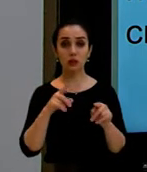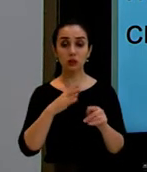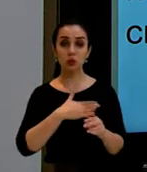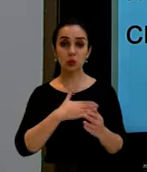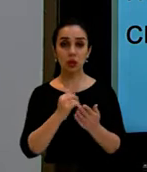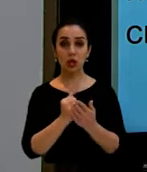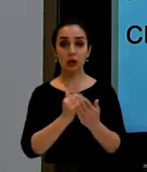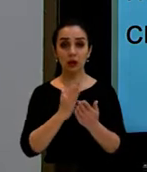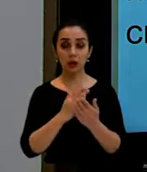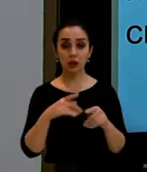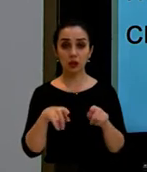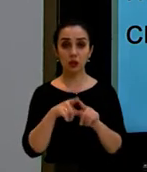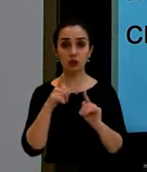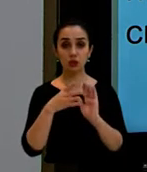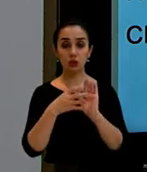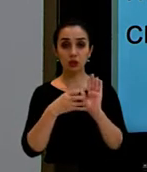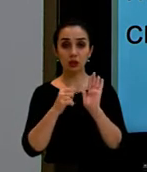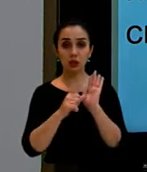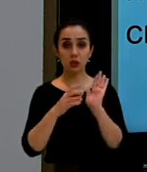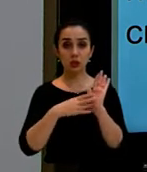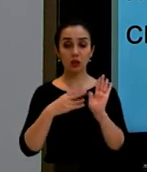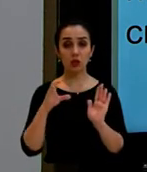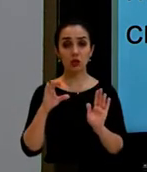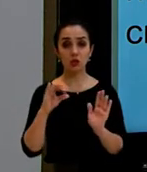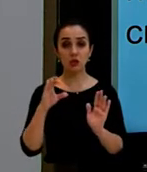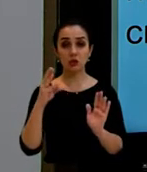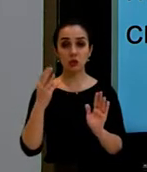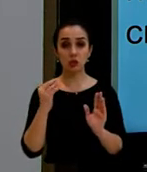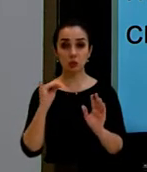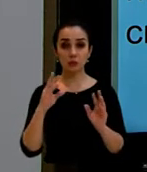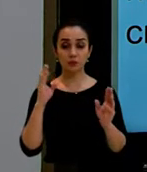хранит» 1969 год, «Сосен шум»